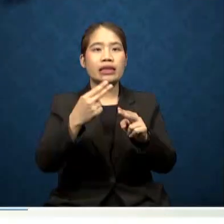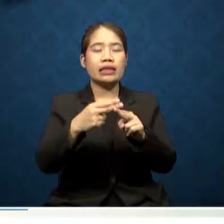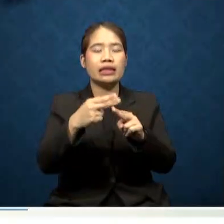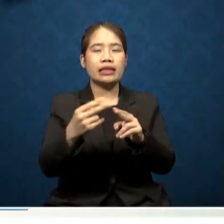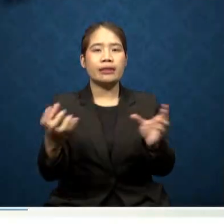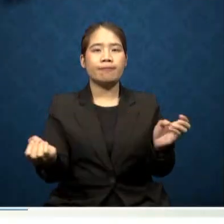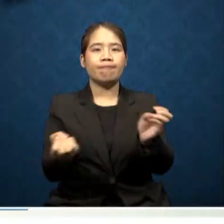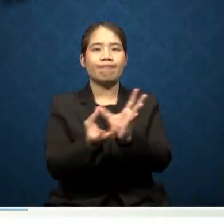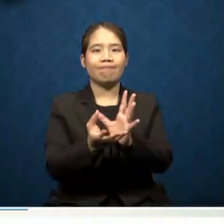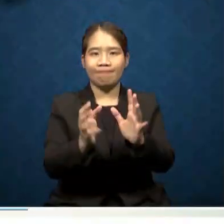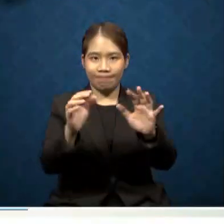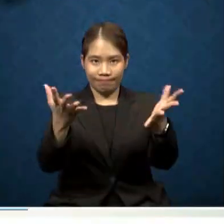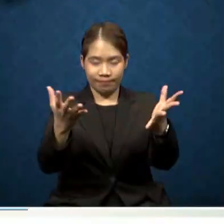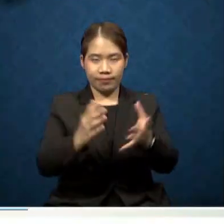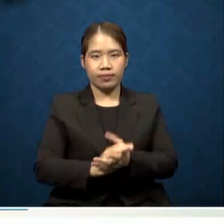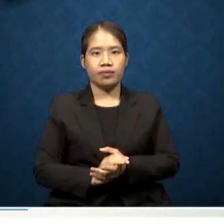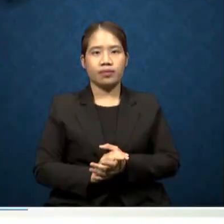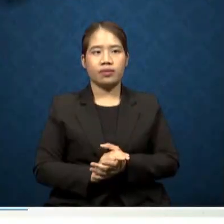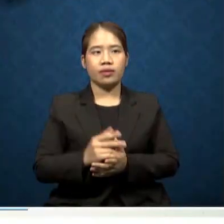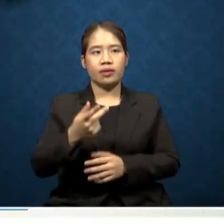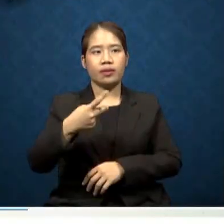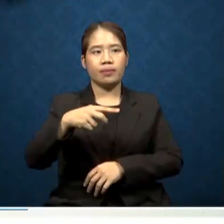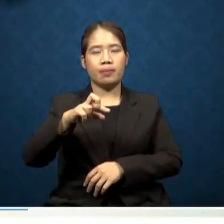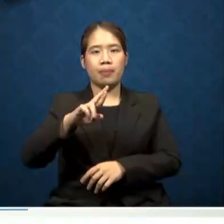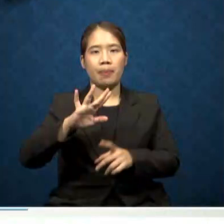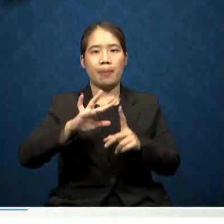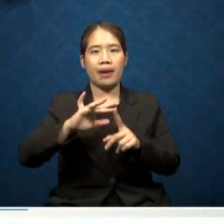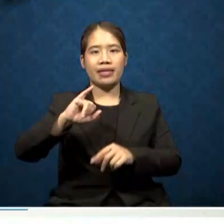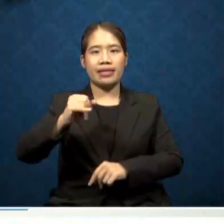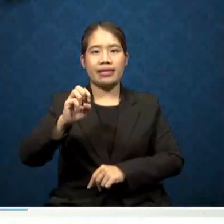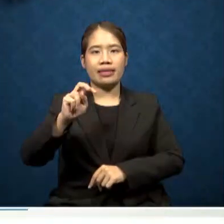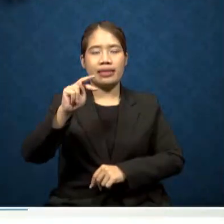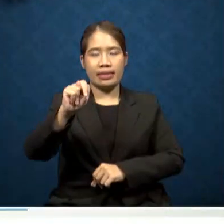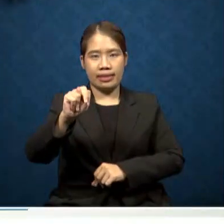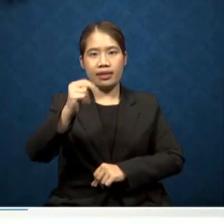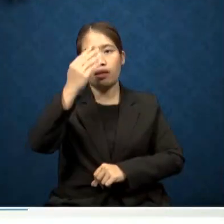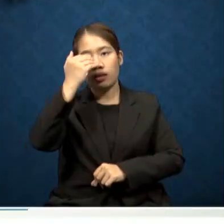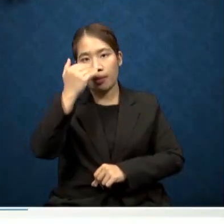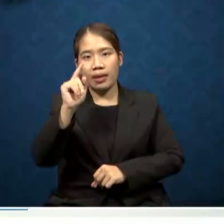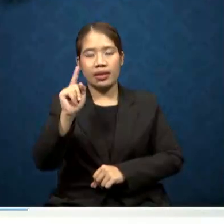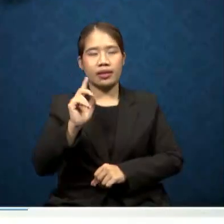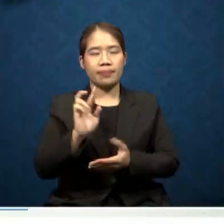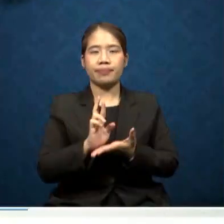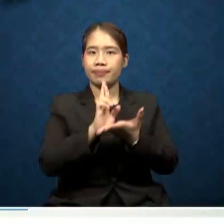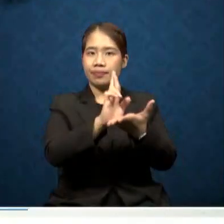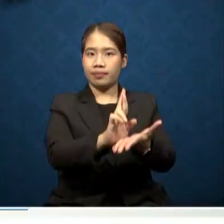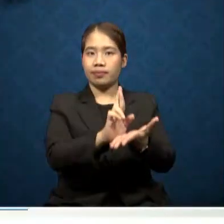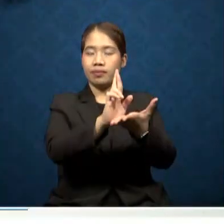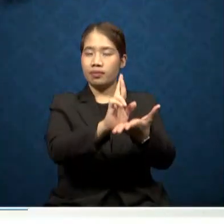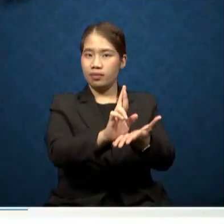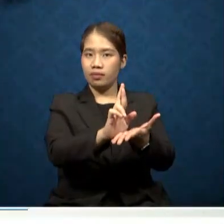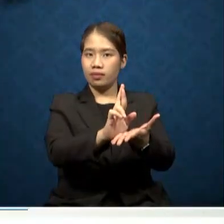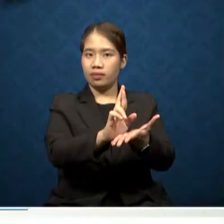นะครับคือท่านพลอากาศเอกประจินจัตองนะท่านได้ไปให้รางวัลที่